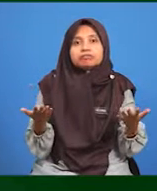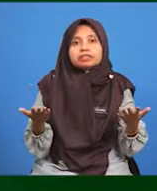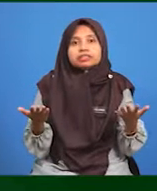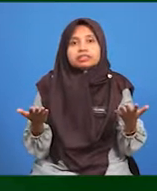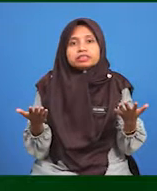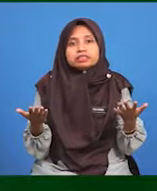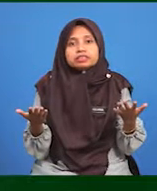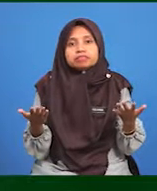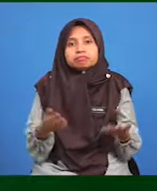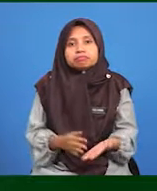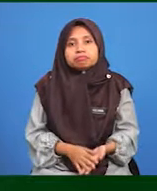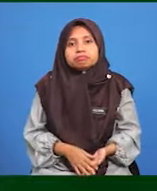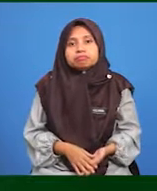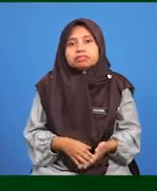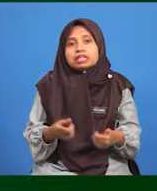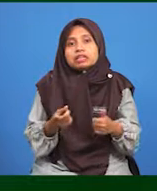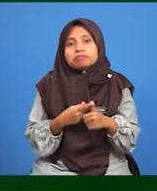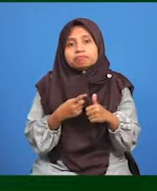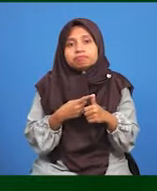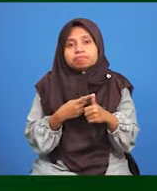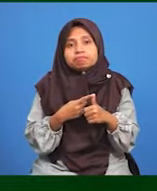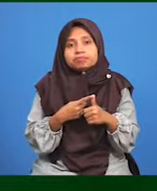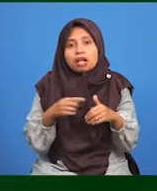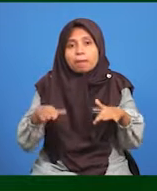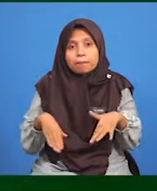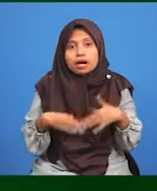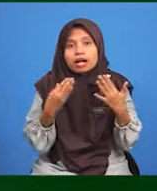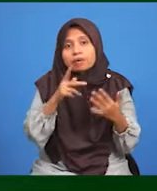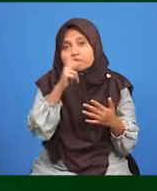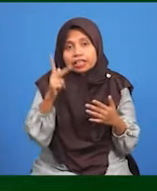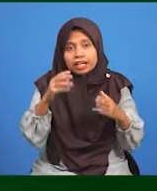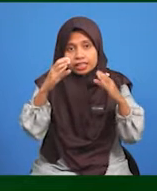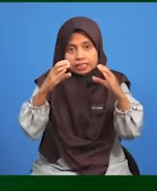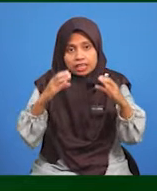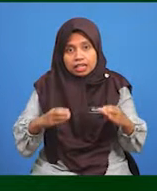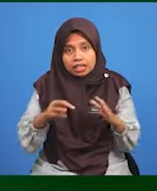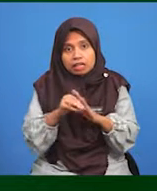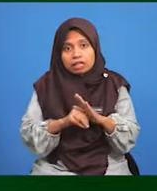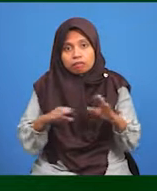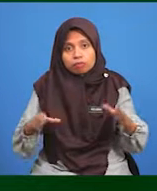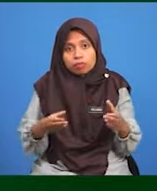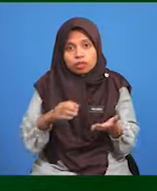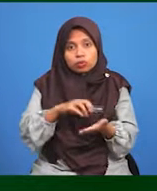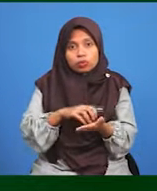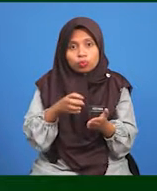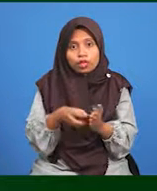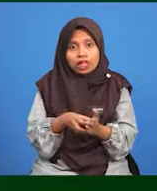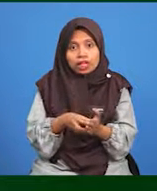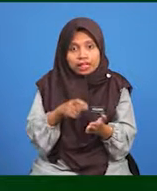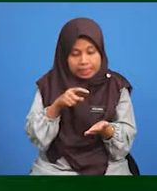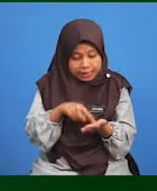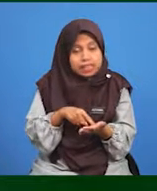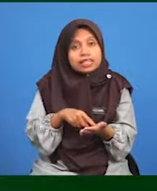hai hai Hai yang pertama Bagaimanakah cara membuat kue